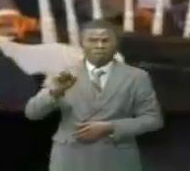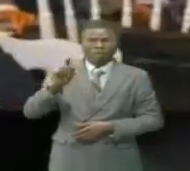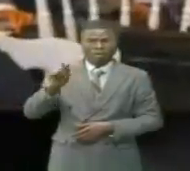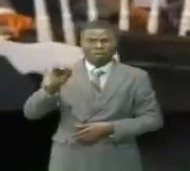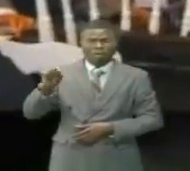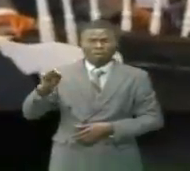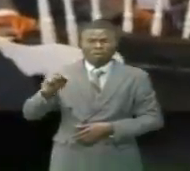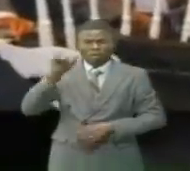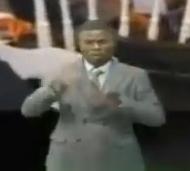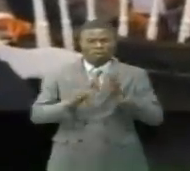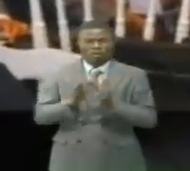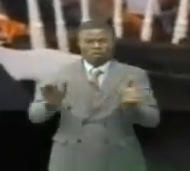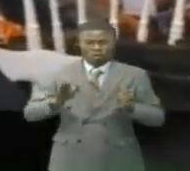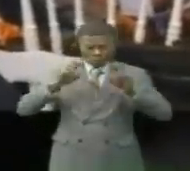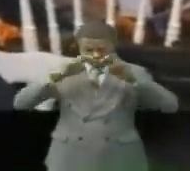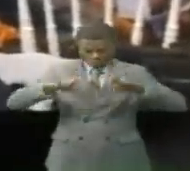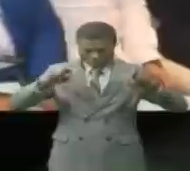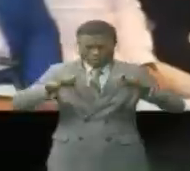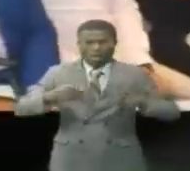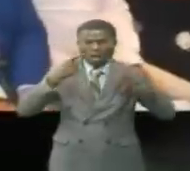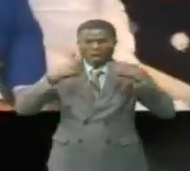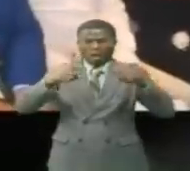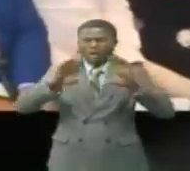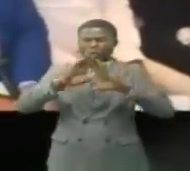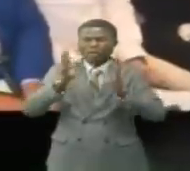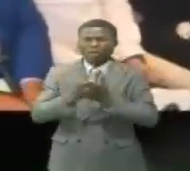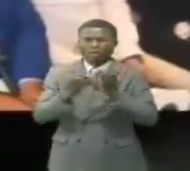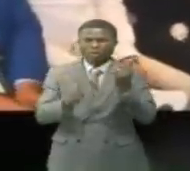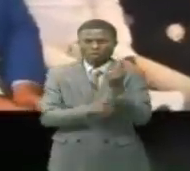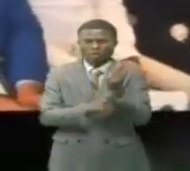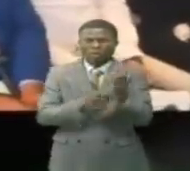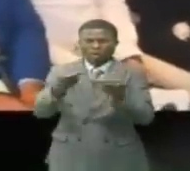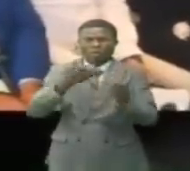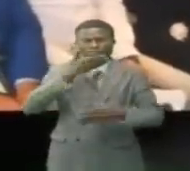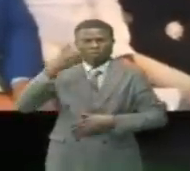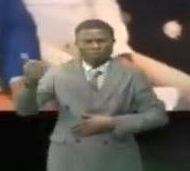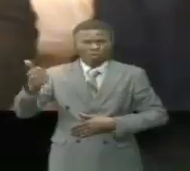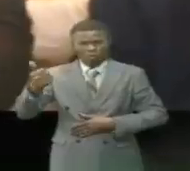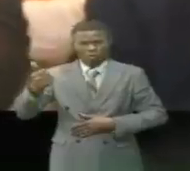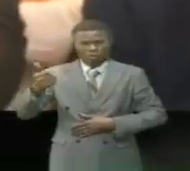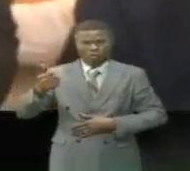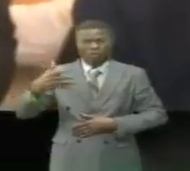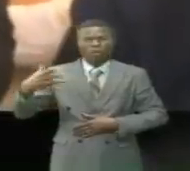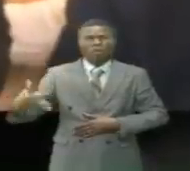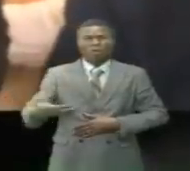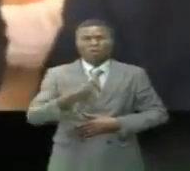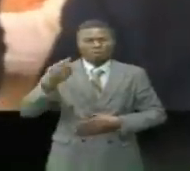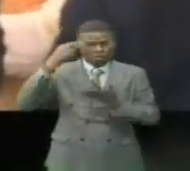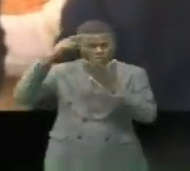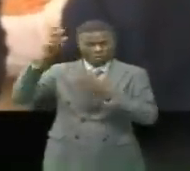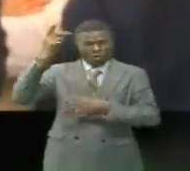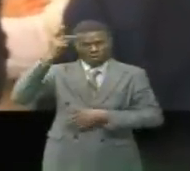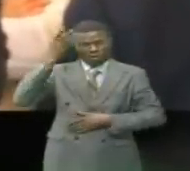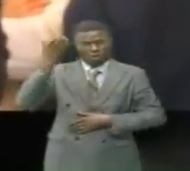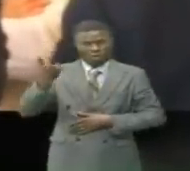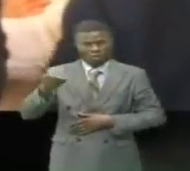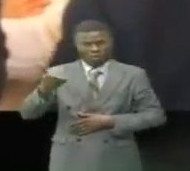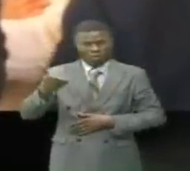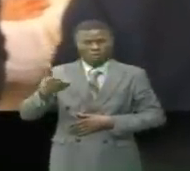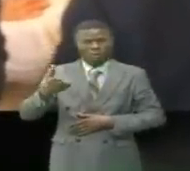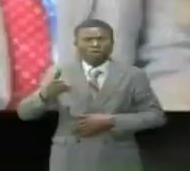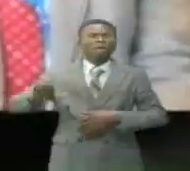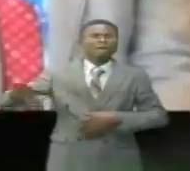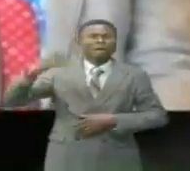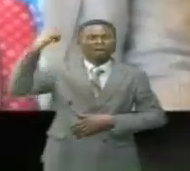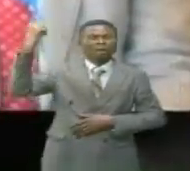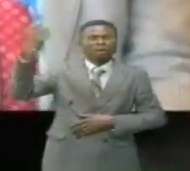la recherche à l'UNEKIN, qui a rappelé à l'assistance la place confortable que vient d'arracher l'Université de Kinshasa à l'échelle